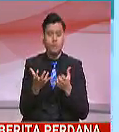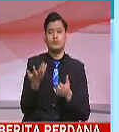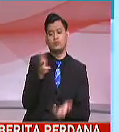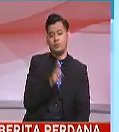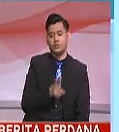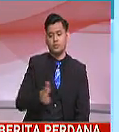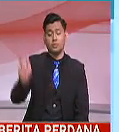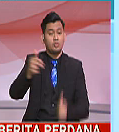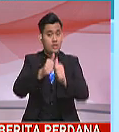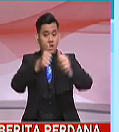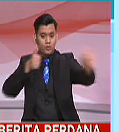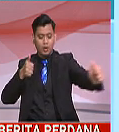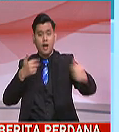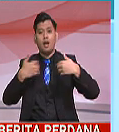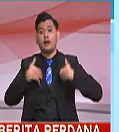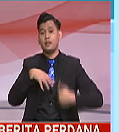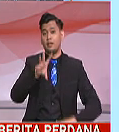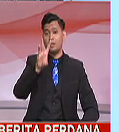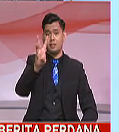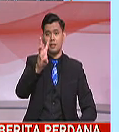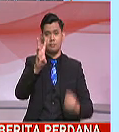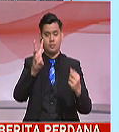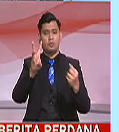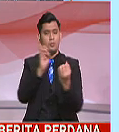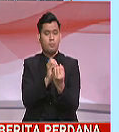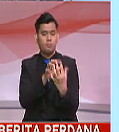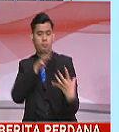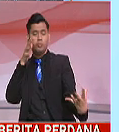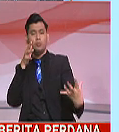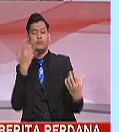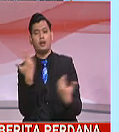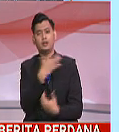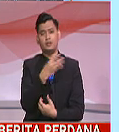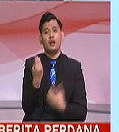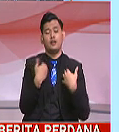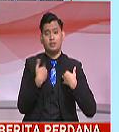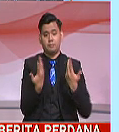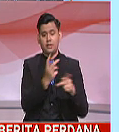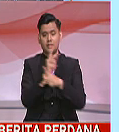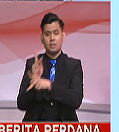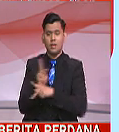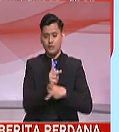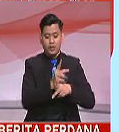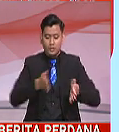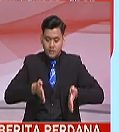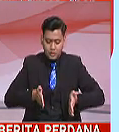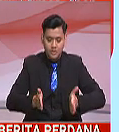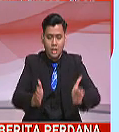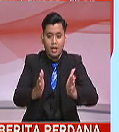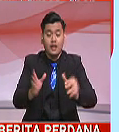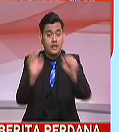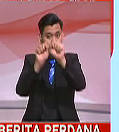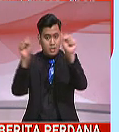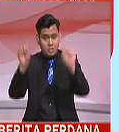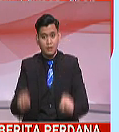Selain itu, 6 beg udara, sensor undur, sistem brek kecemasan autonomi dan kawalan pengekalan lorong serta sistem tanpa